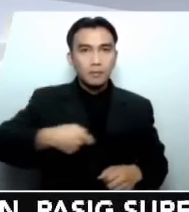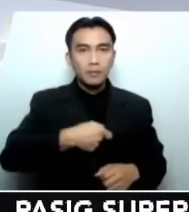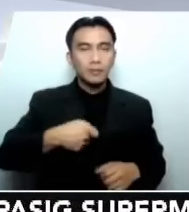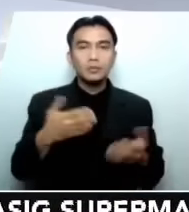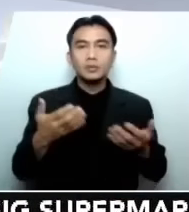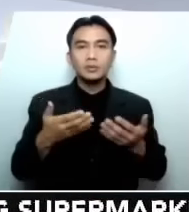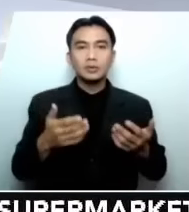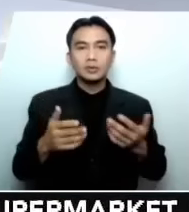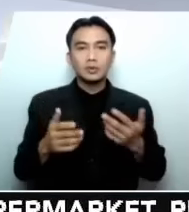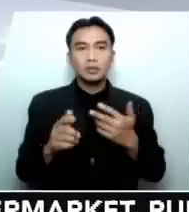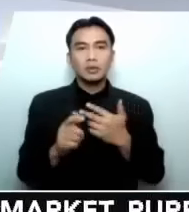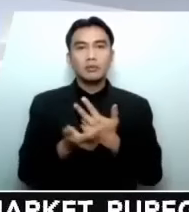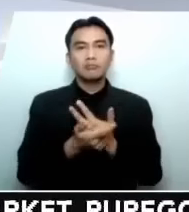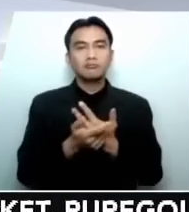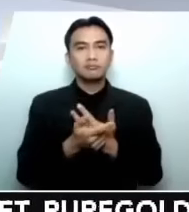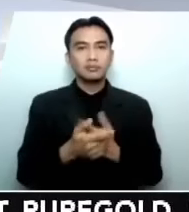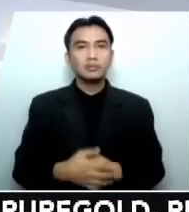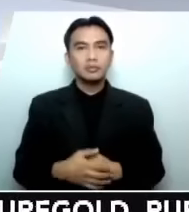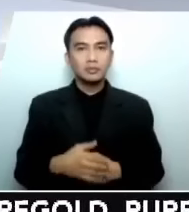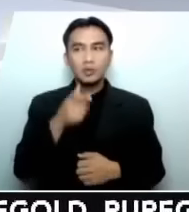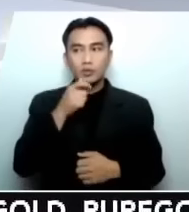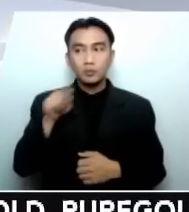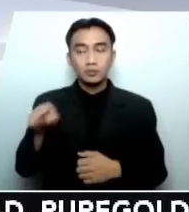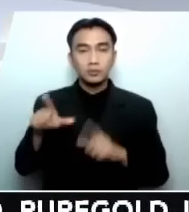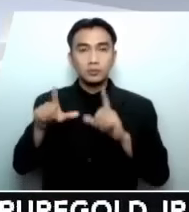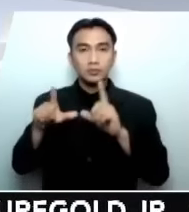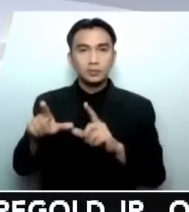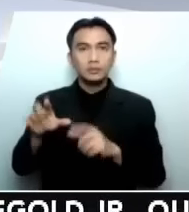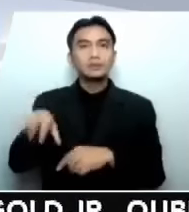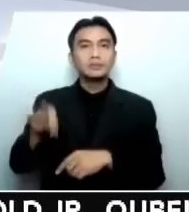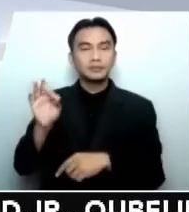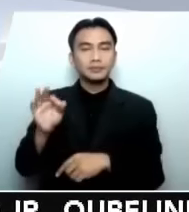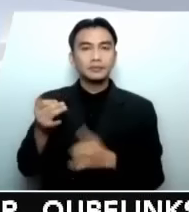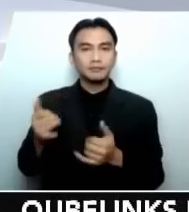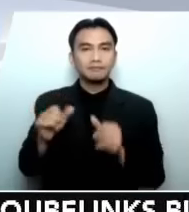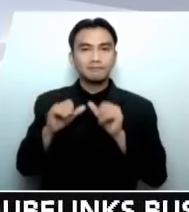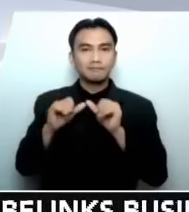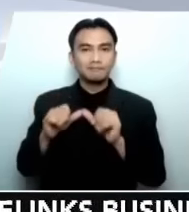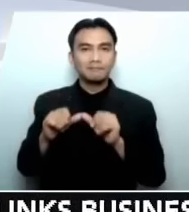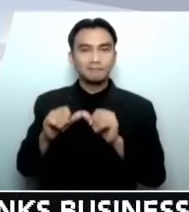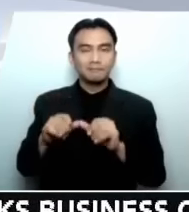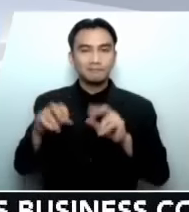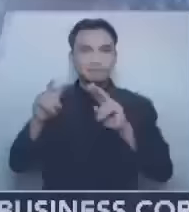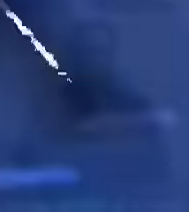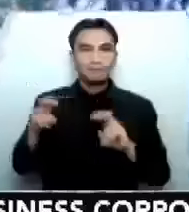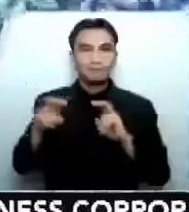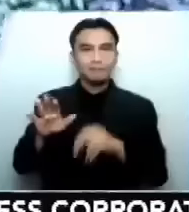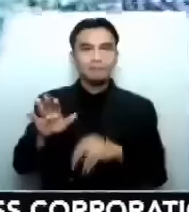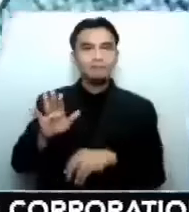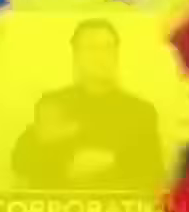ang suspect na kasalukuyang tinutugis ng mga pulis. May report si Von Aquino.